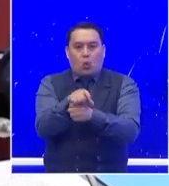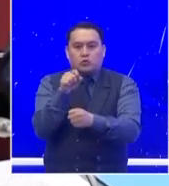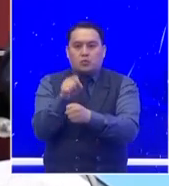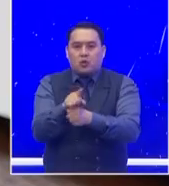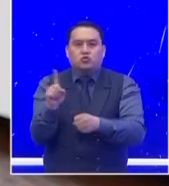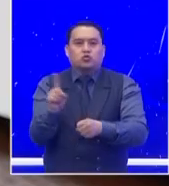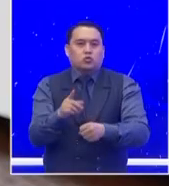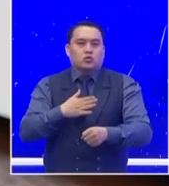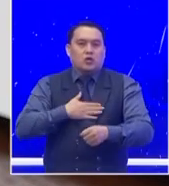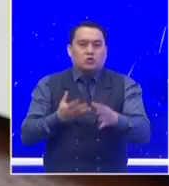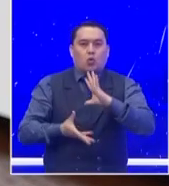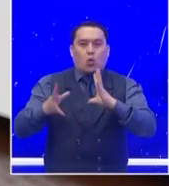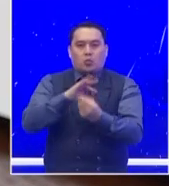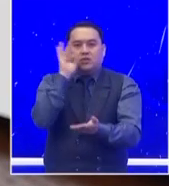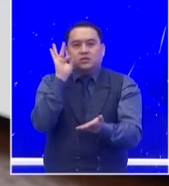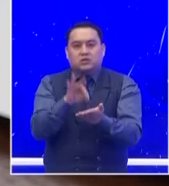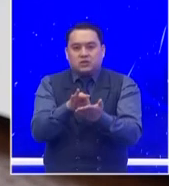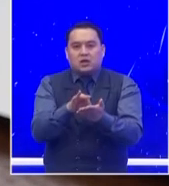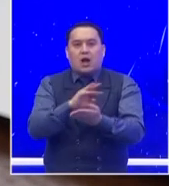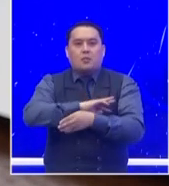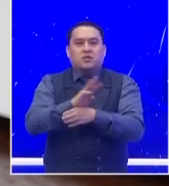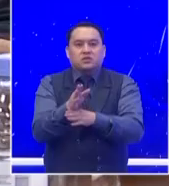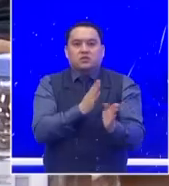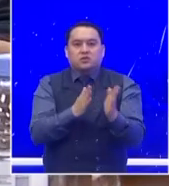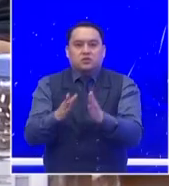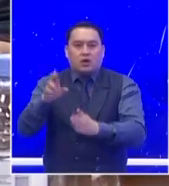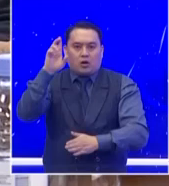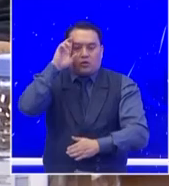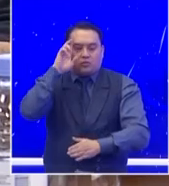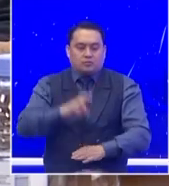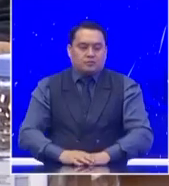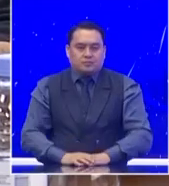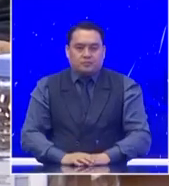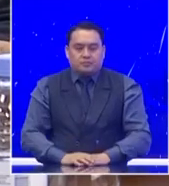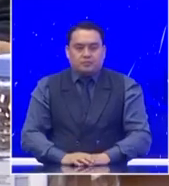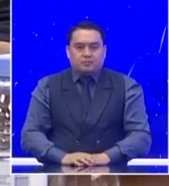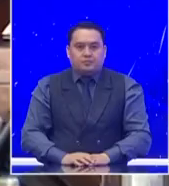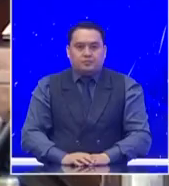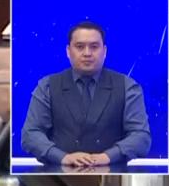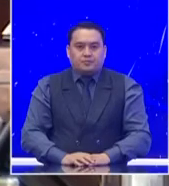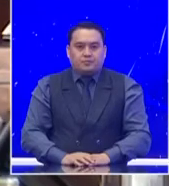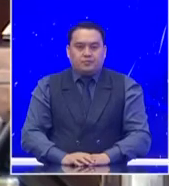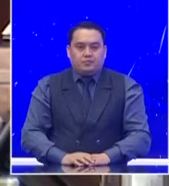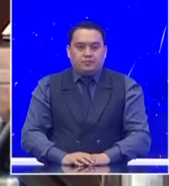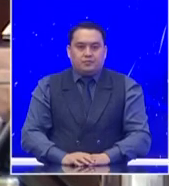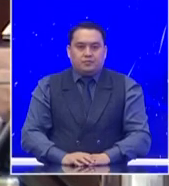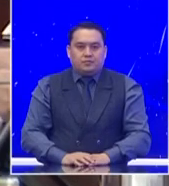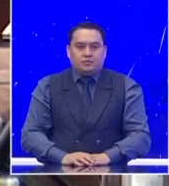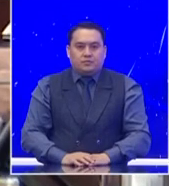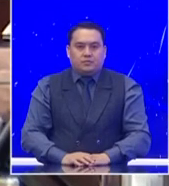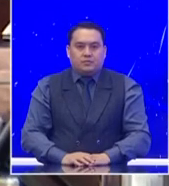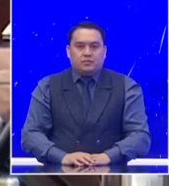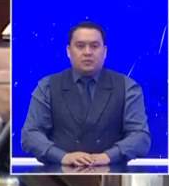поручения. «Наша общая задача – это обеспечение стабильности в стране», – подчеркнул Аскар Мамин. Правительством Республики